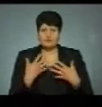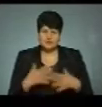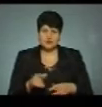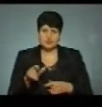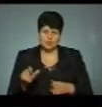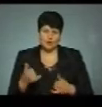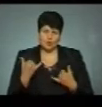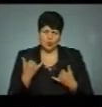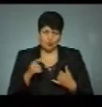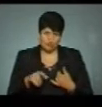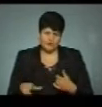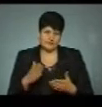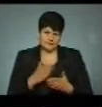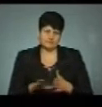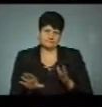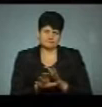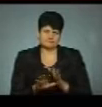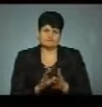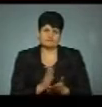людям відновили світло.